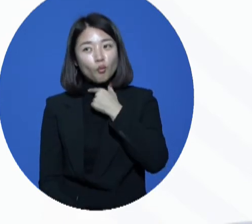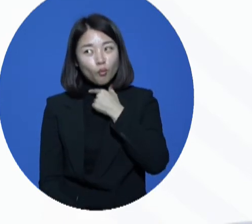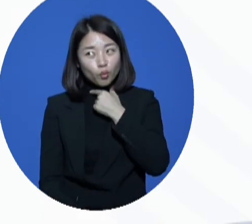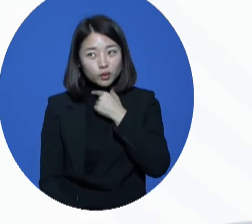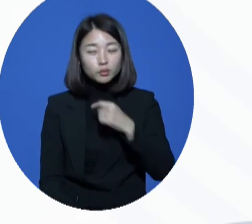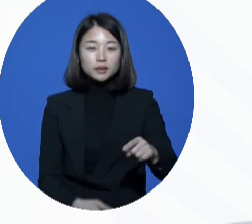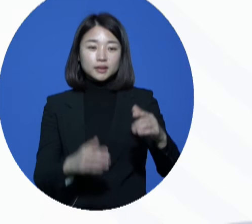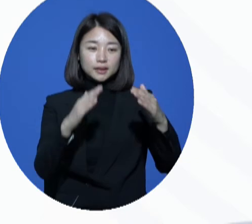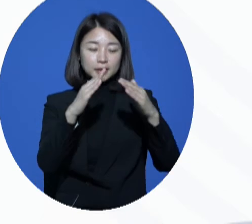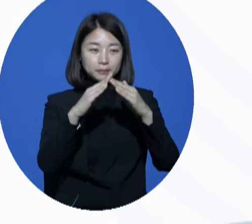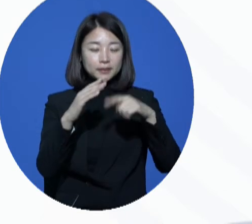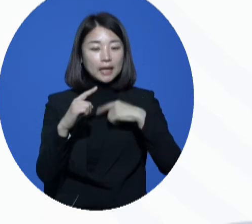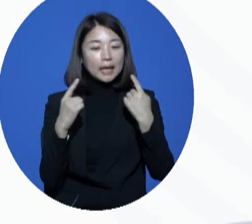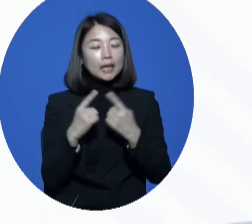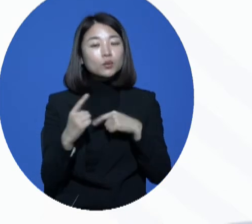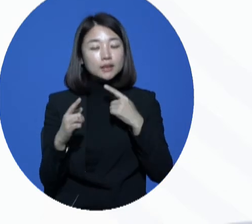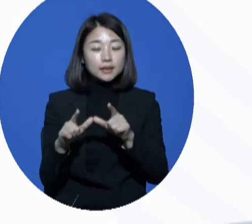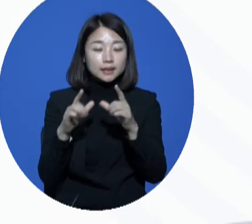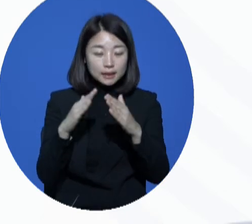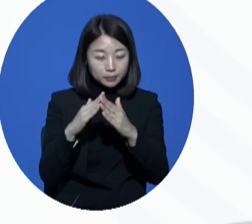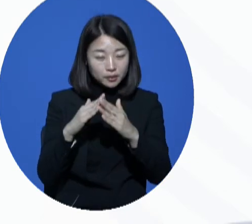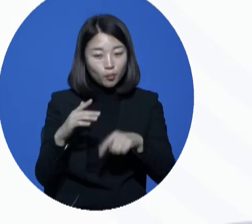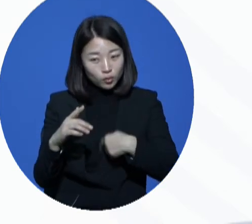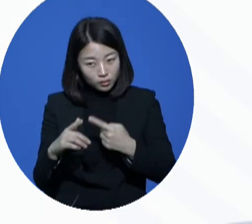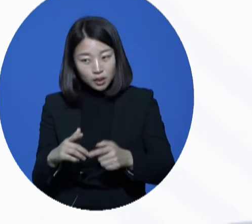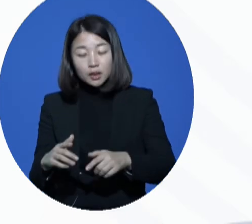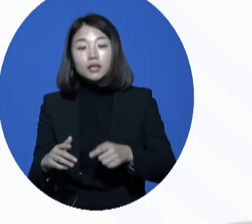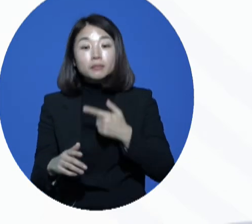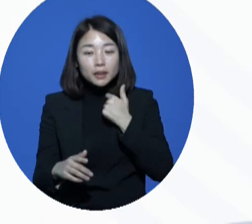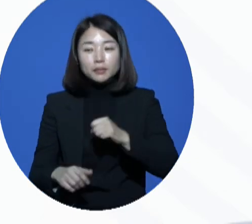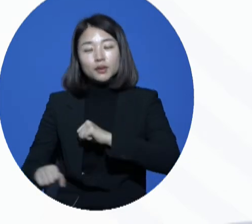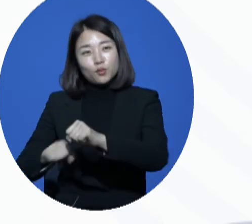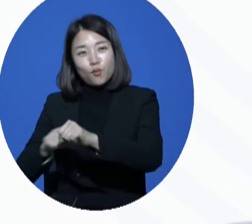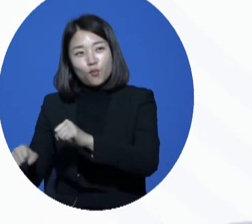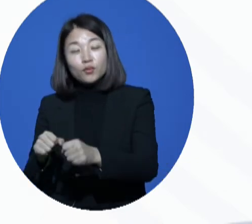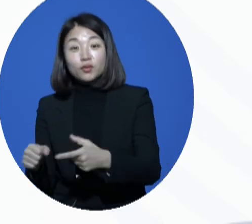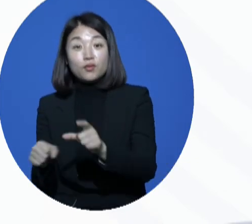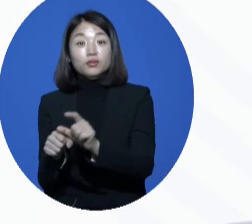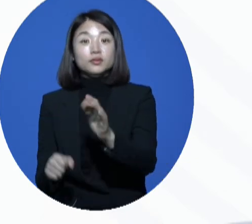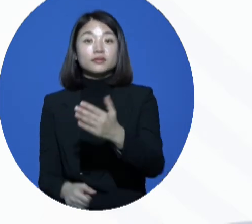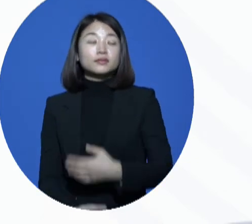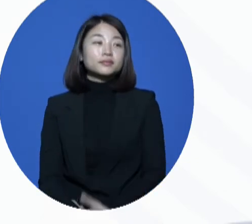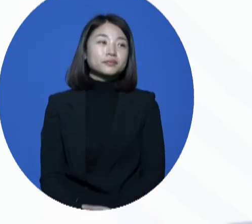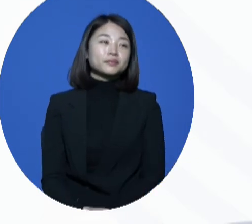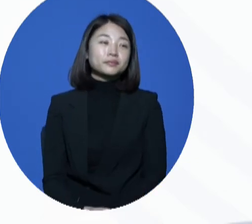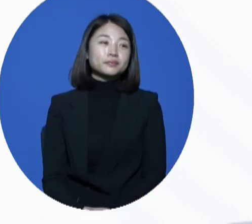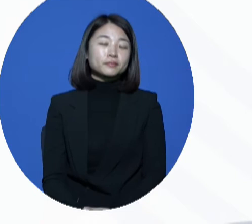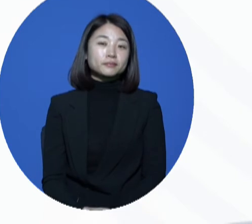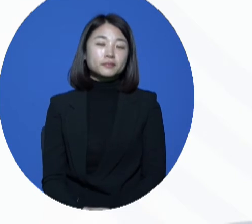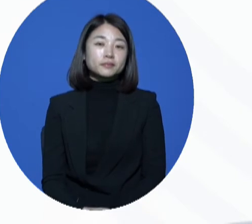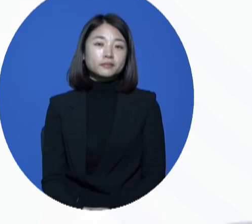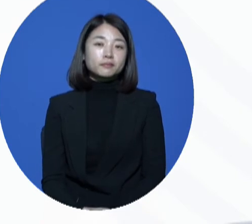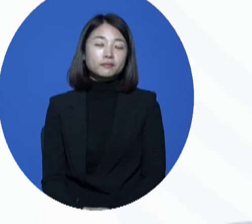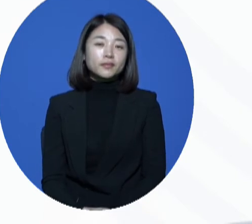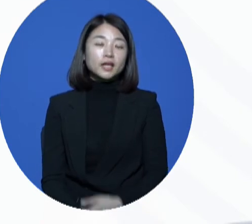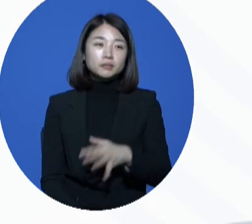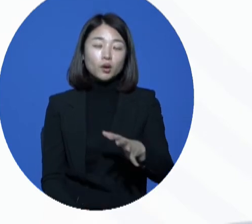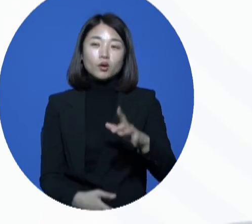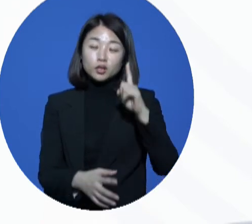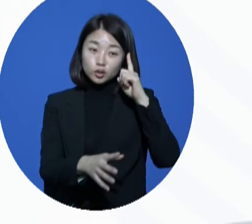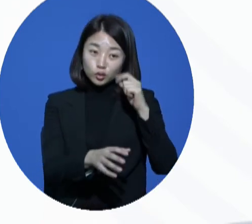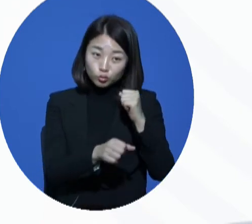하기도 했었고 또 굉장히 활발한 활동을 하시기도 했습니다. 그리고 다양한 형태의 실태조사와